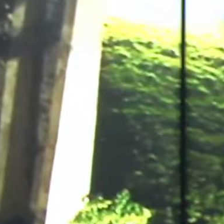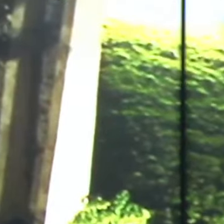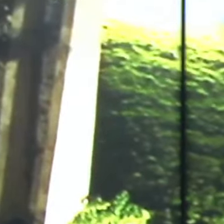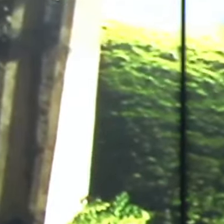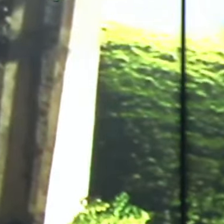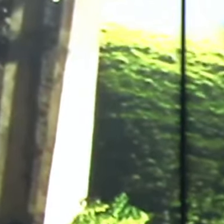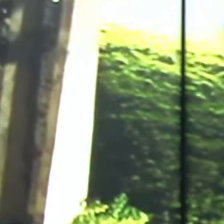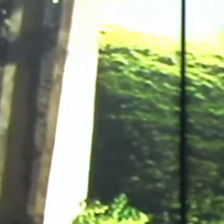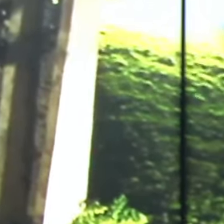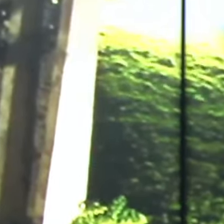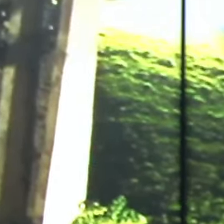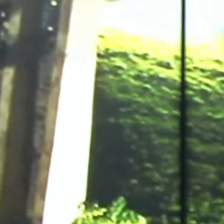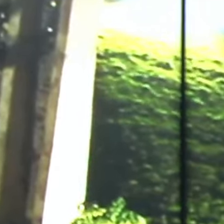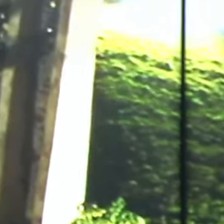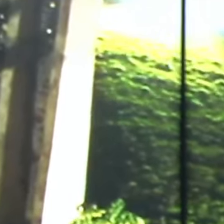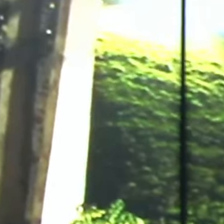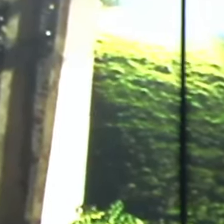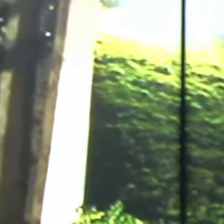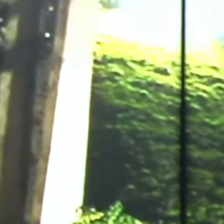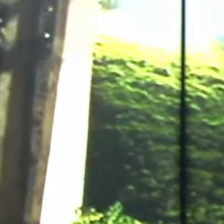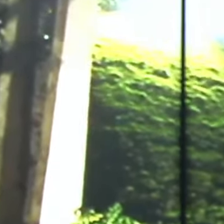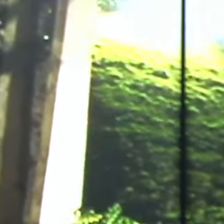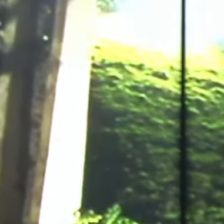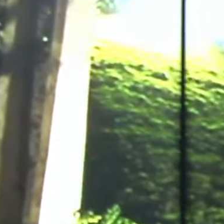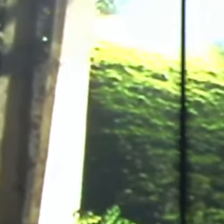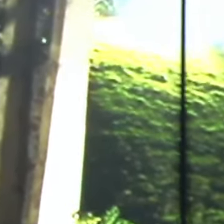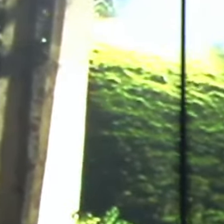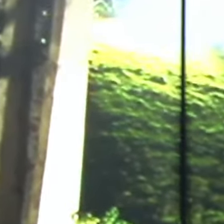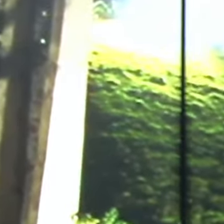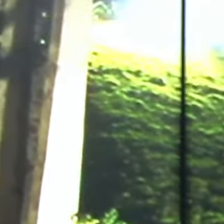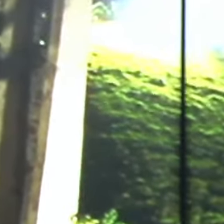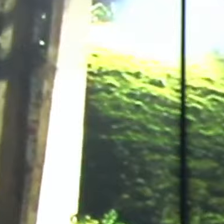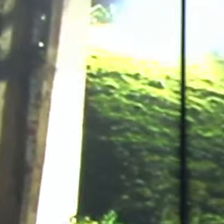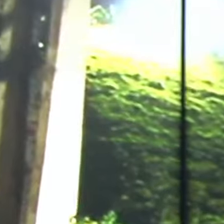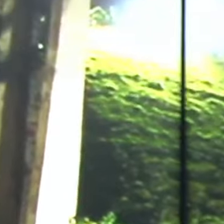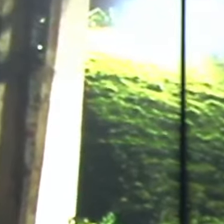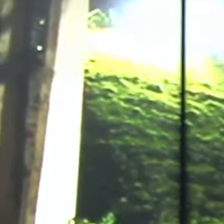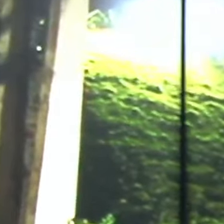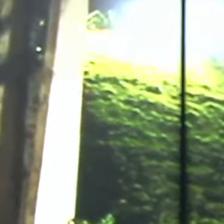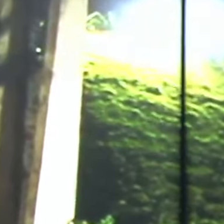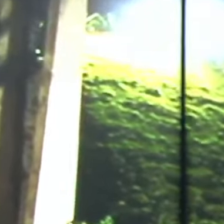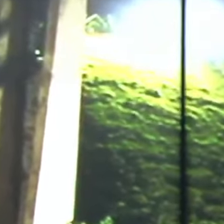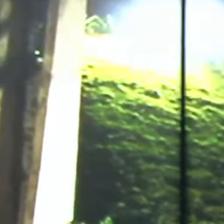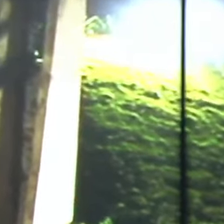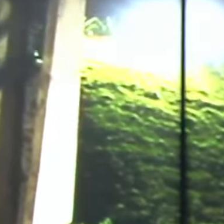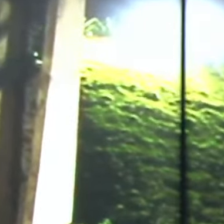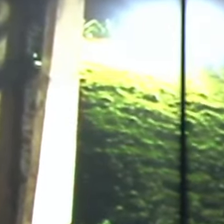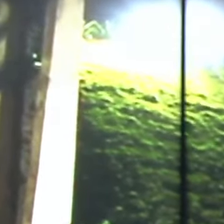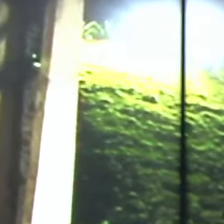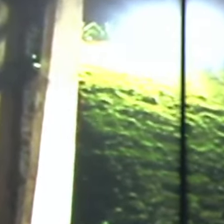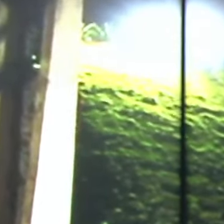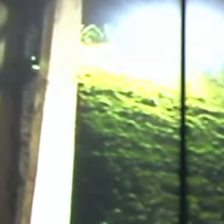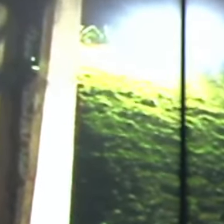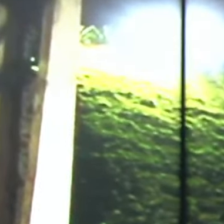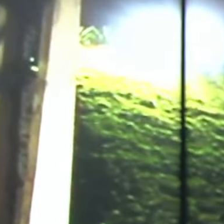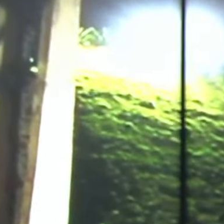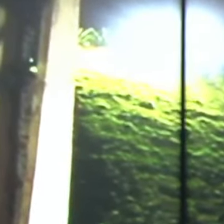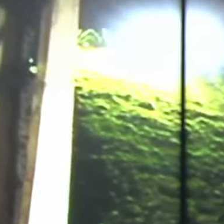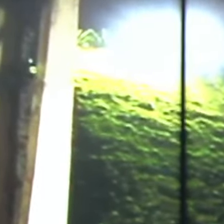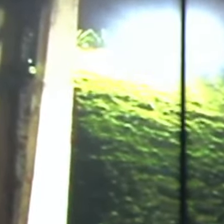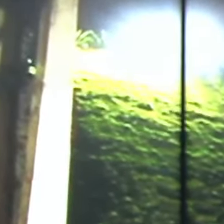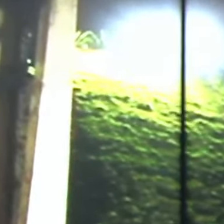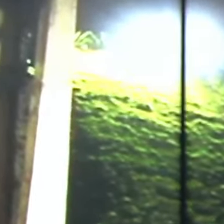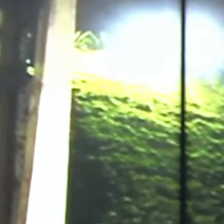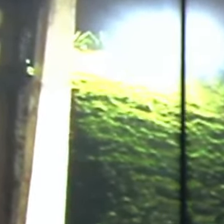Et nous vous proposons à présent les décrets pris en Conseil des ministres, décrets lus par le ministre secrétaire